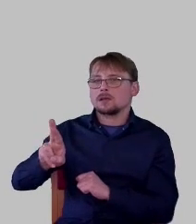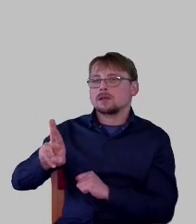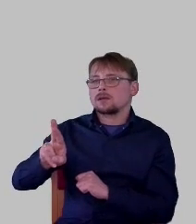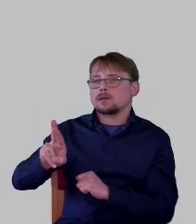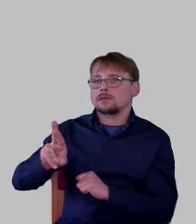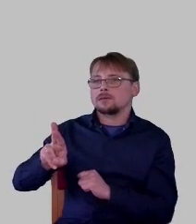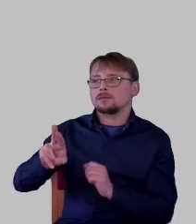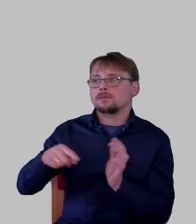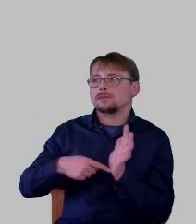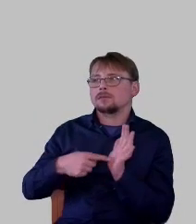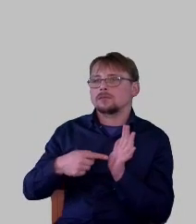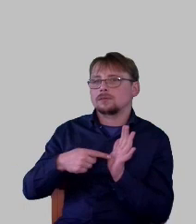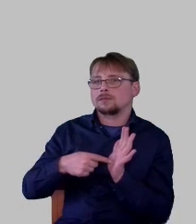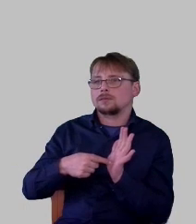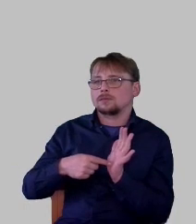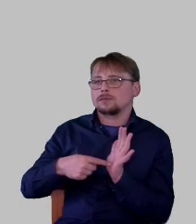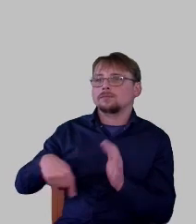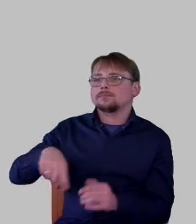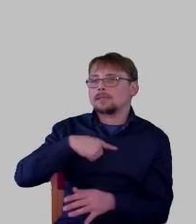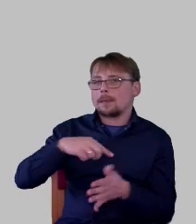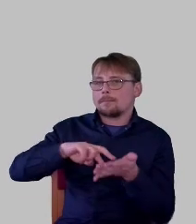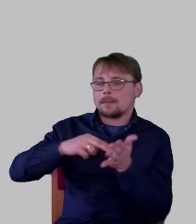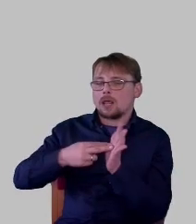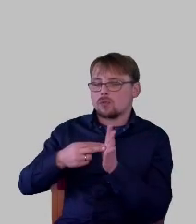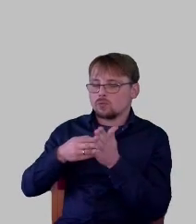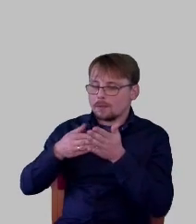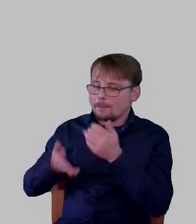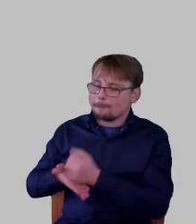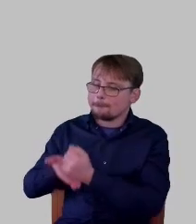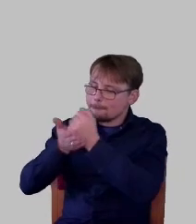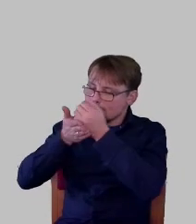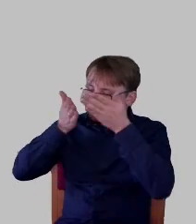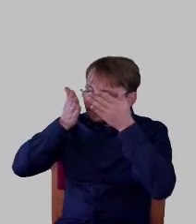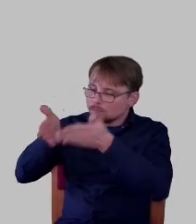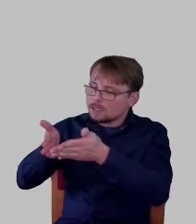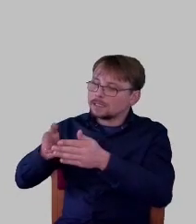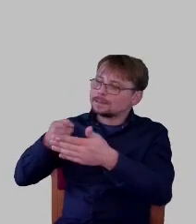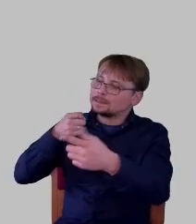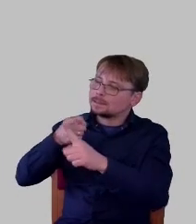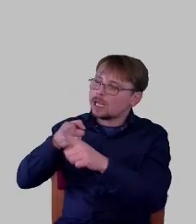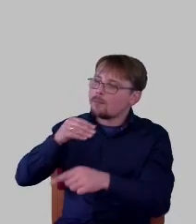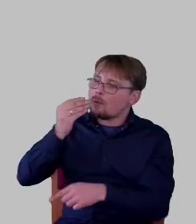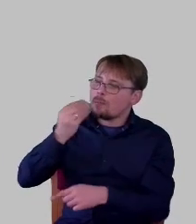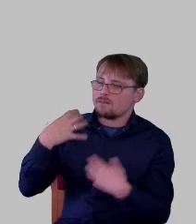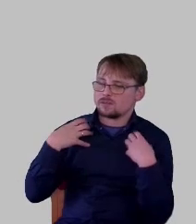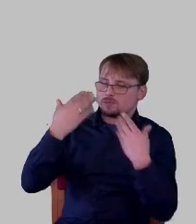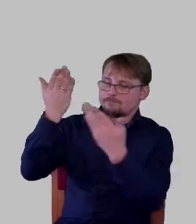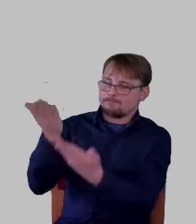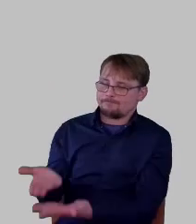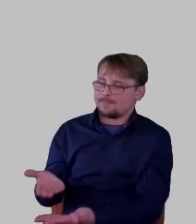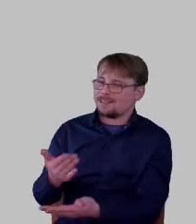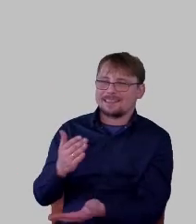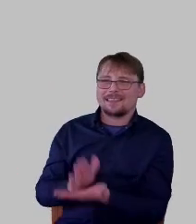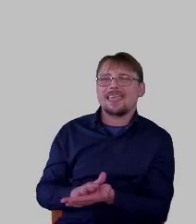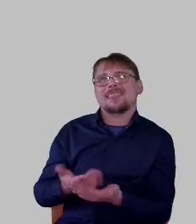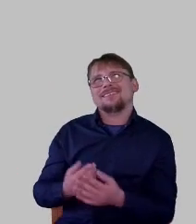uwagi, że to wsparcie, jakie planujemy dla dziecka, ma być ukierunkowane na poprawę jego funkcjonowania. Czyli wsparcie nie dla samego